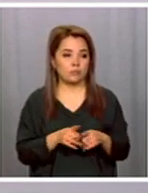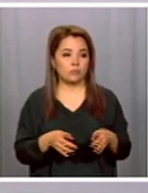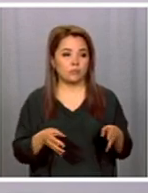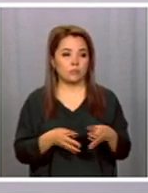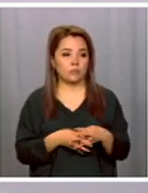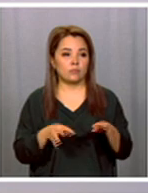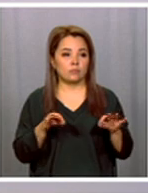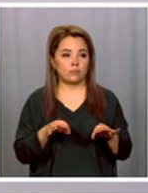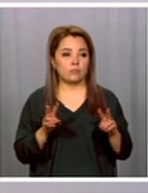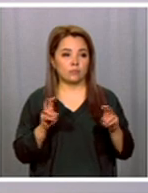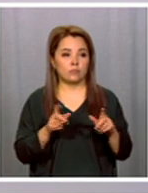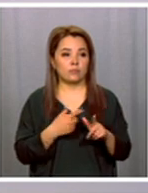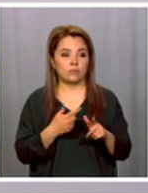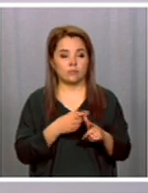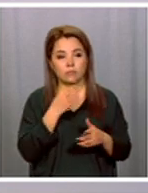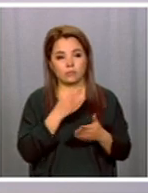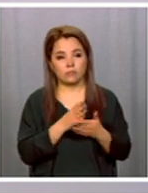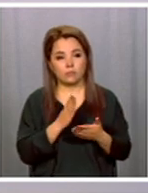деп аталады.